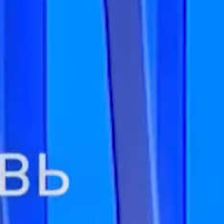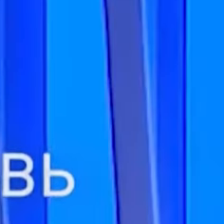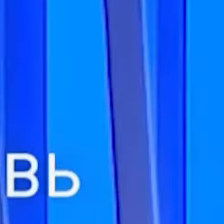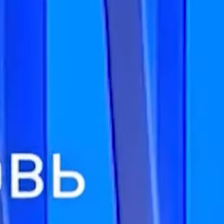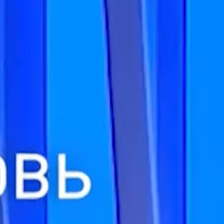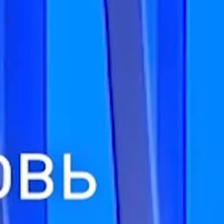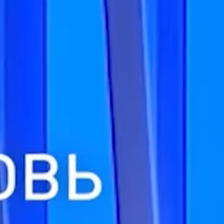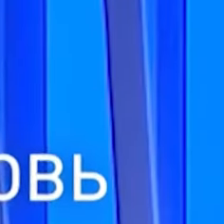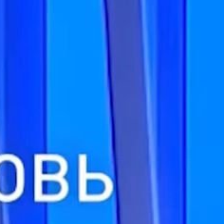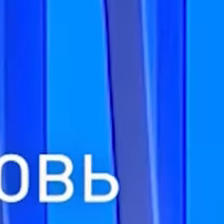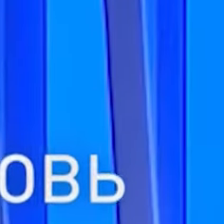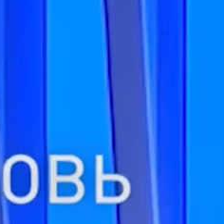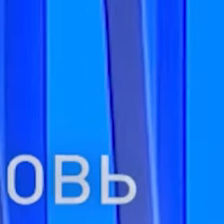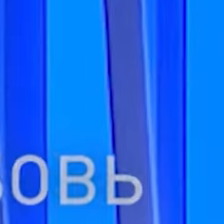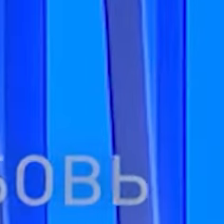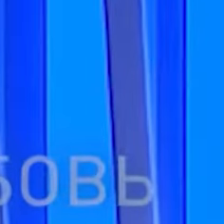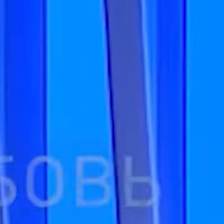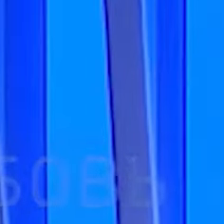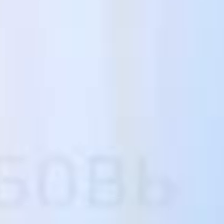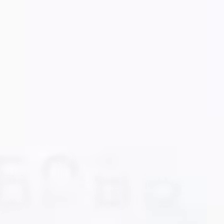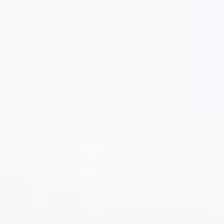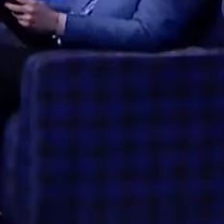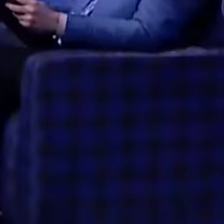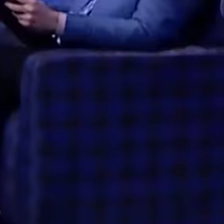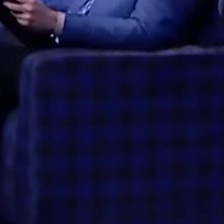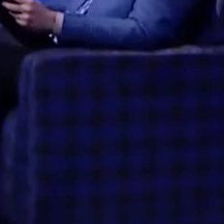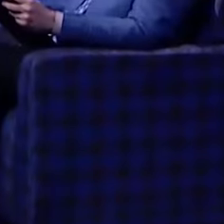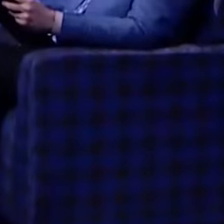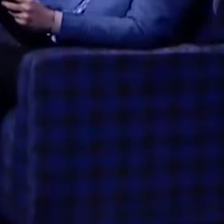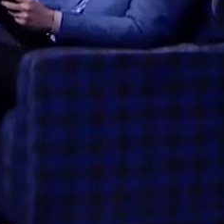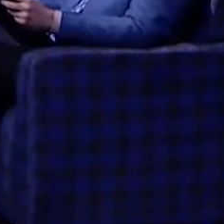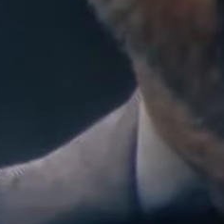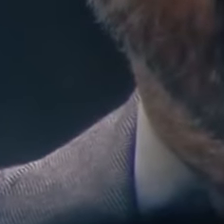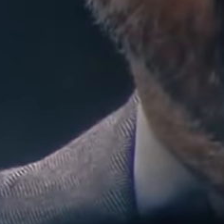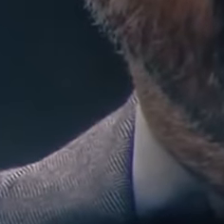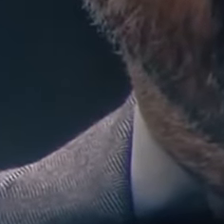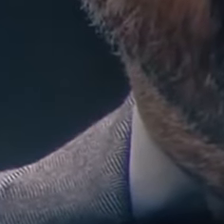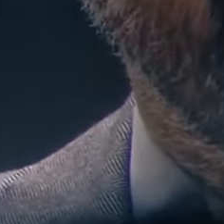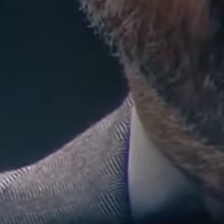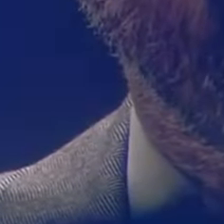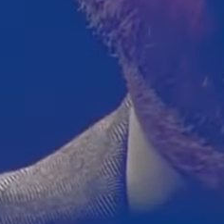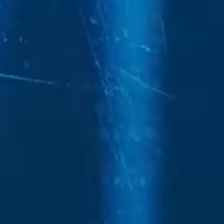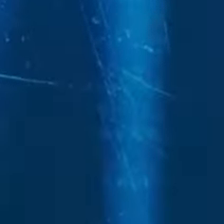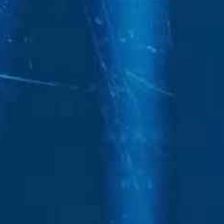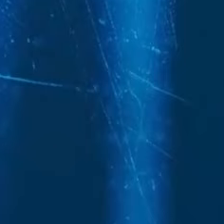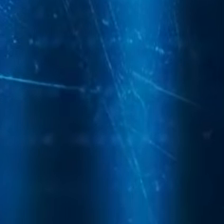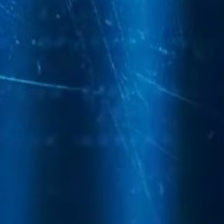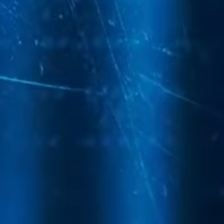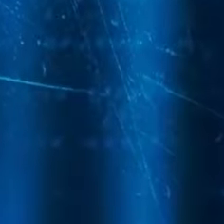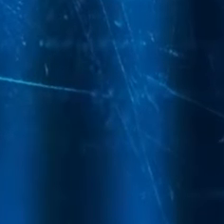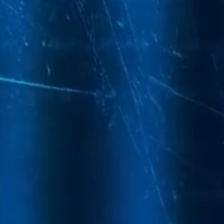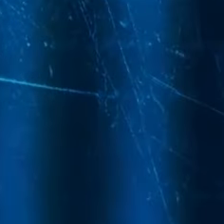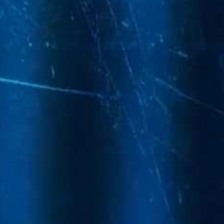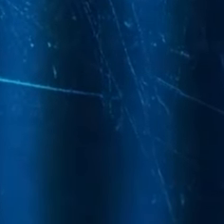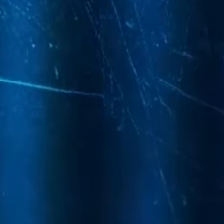Любовь. А о чем еще писать-то поэтам? О самом главном. Авторская программа Владимира Легойды «Парсуна». Теперь